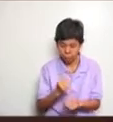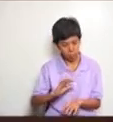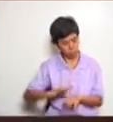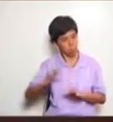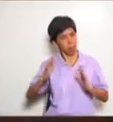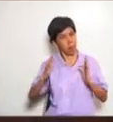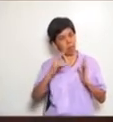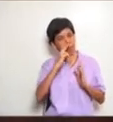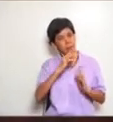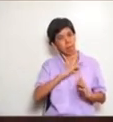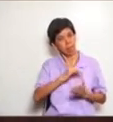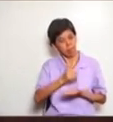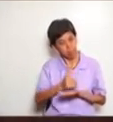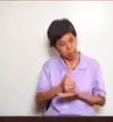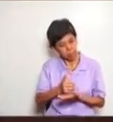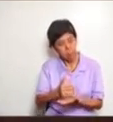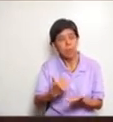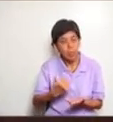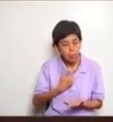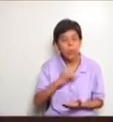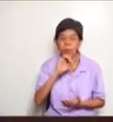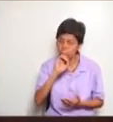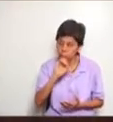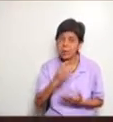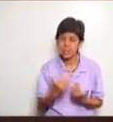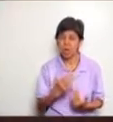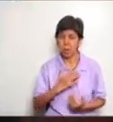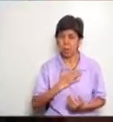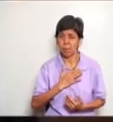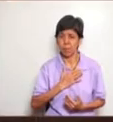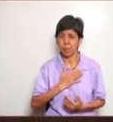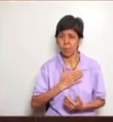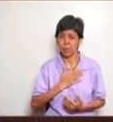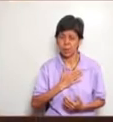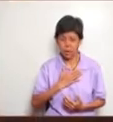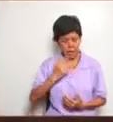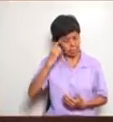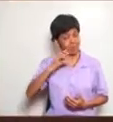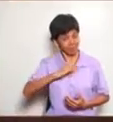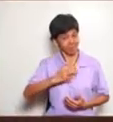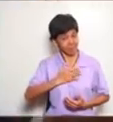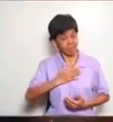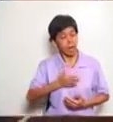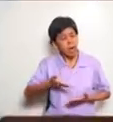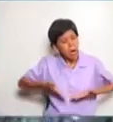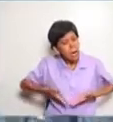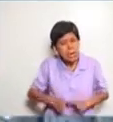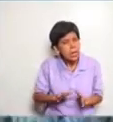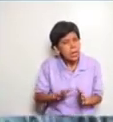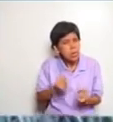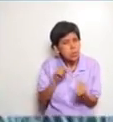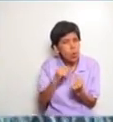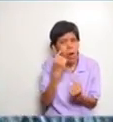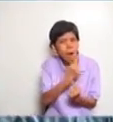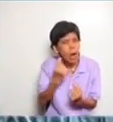ธรรมชาติตกลงผมกลาบเรีนว่า ที่ผมได้คำตอบว่า เราเกิดมาเพื่รบ